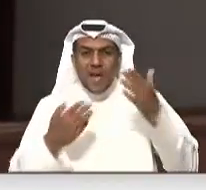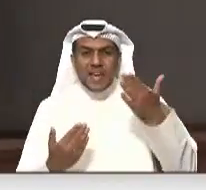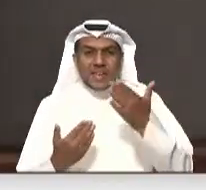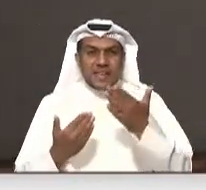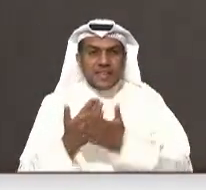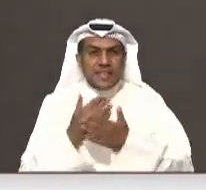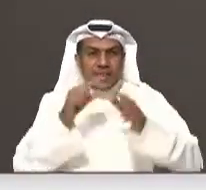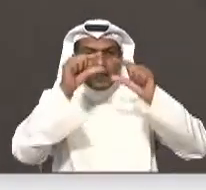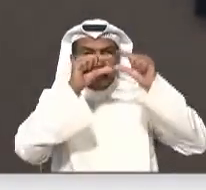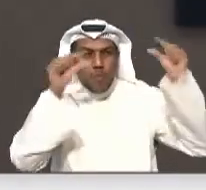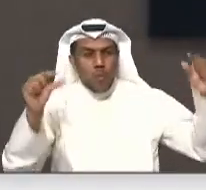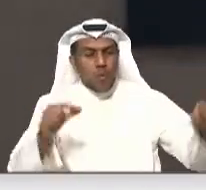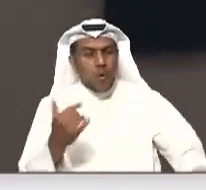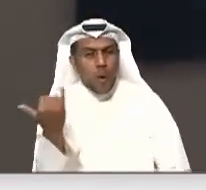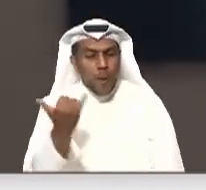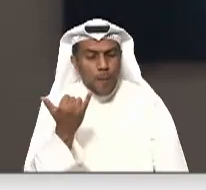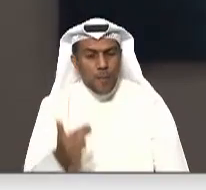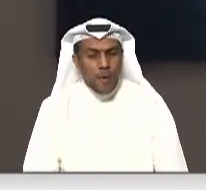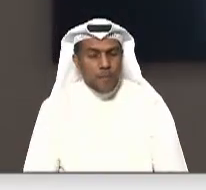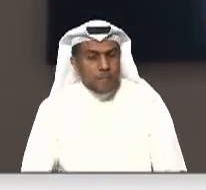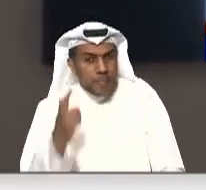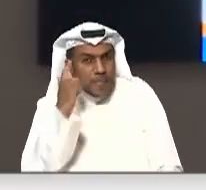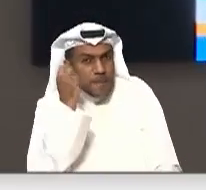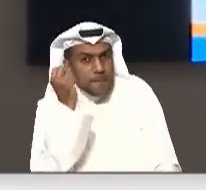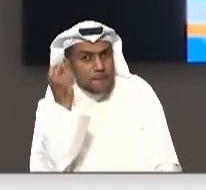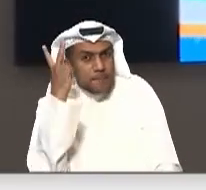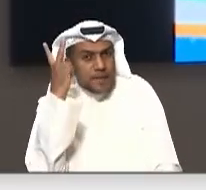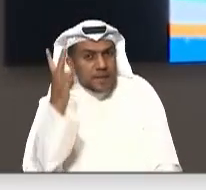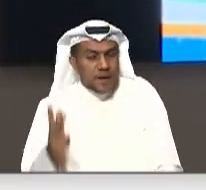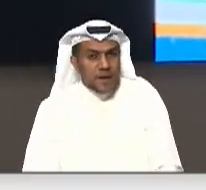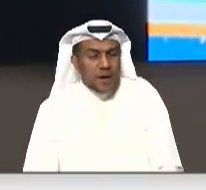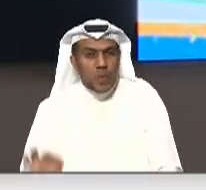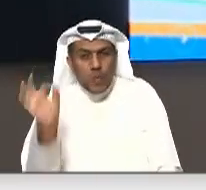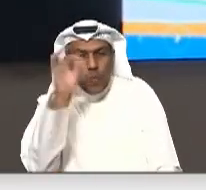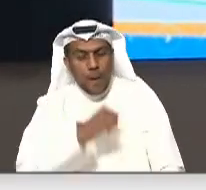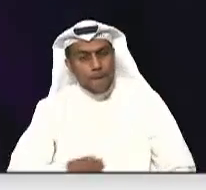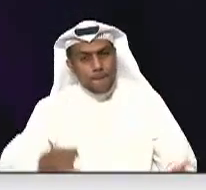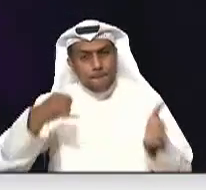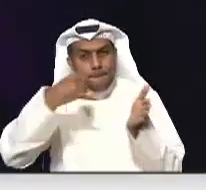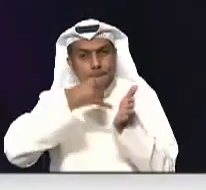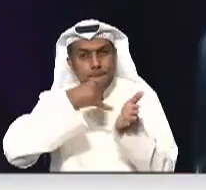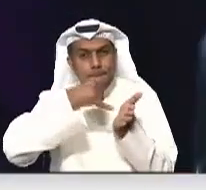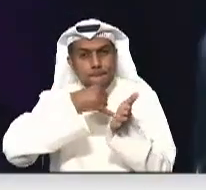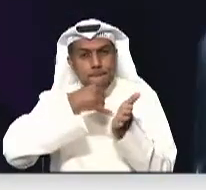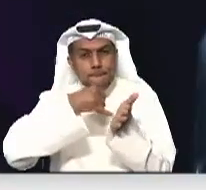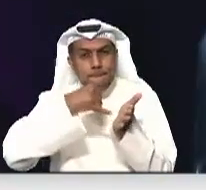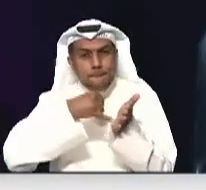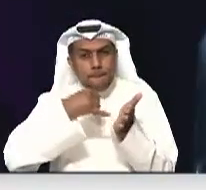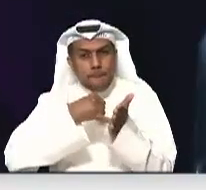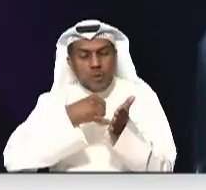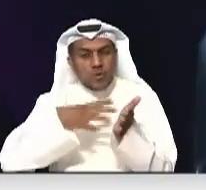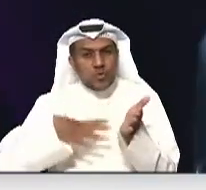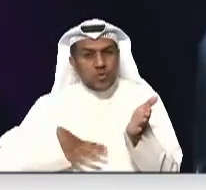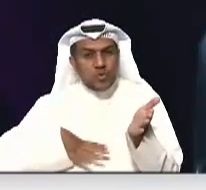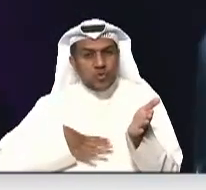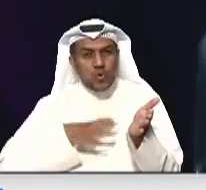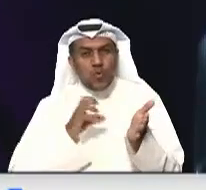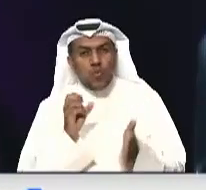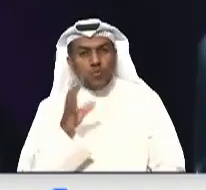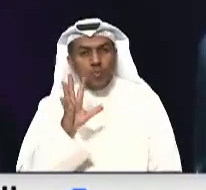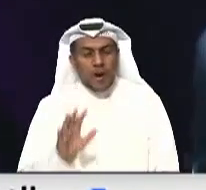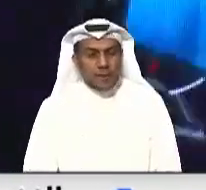العنوان الأكبر لملتقى الابتكار في أكاديمية الموهبة في مركز صباح الأحمد للموهبة